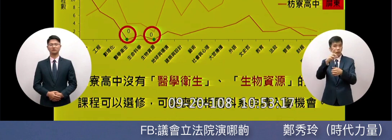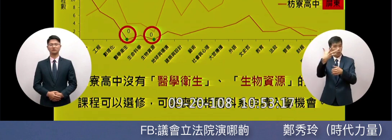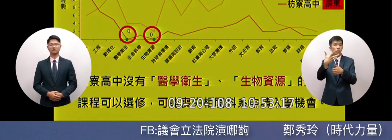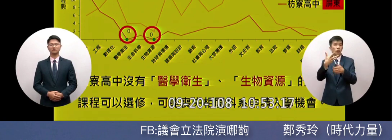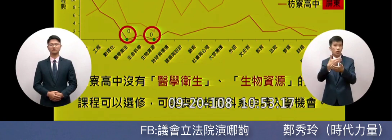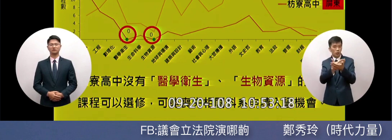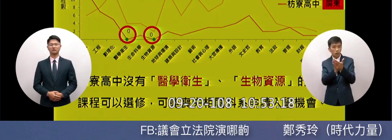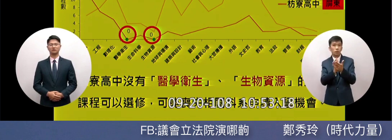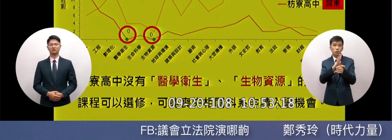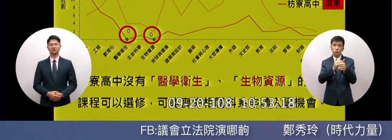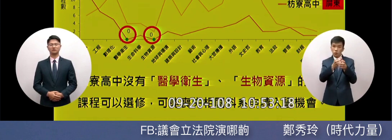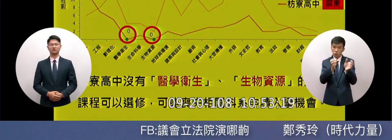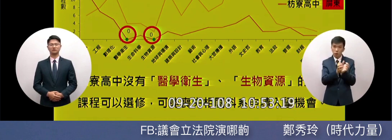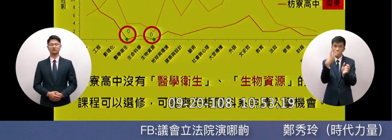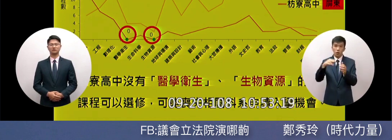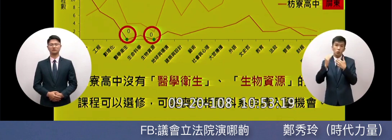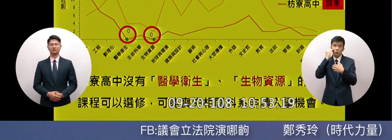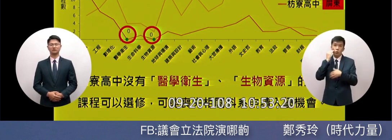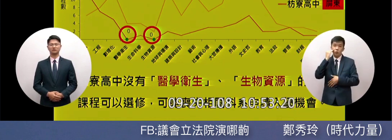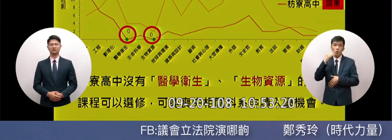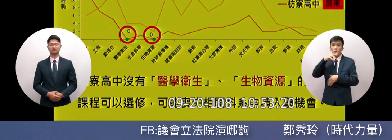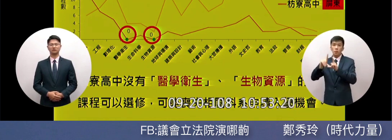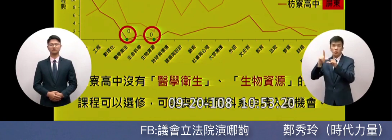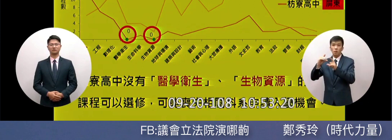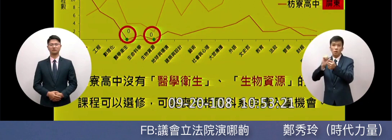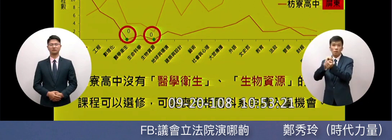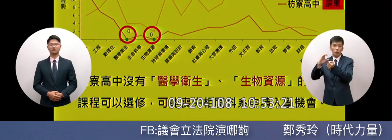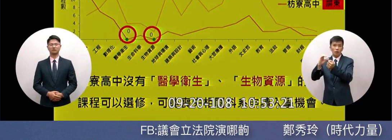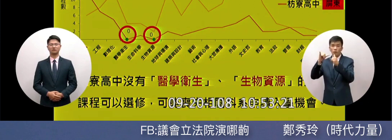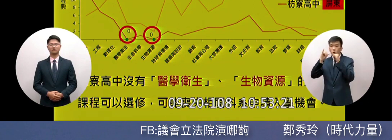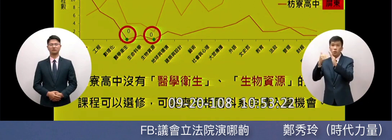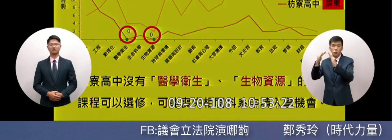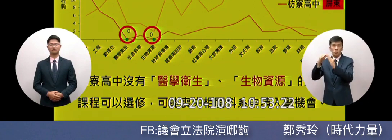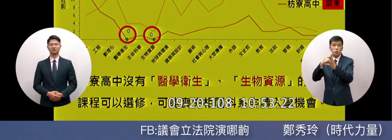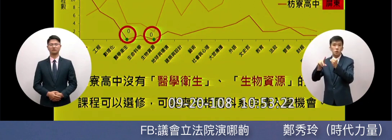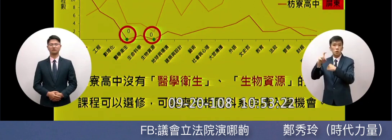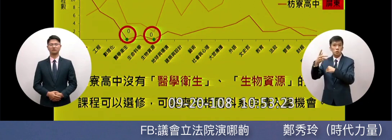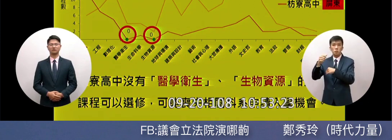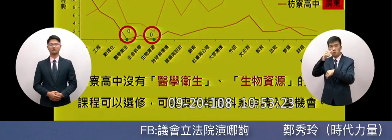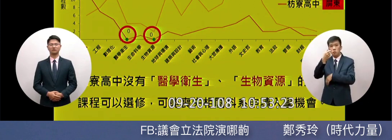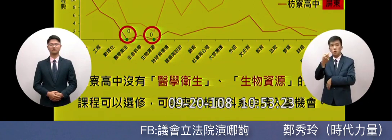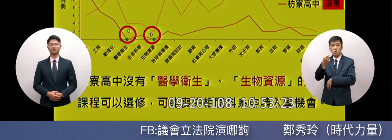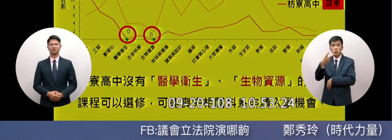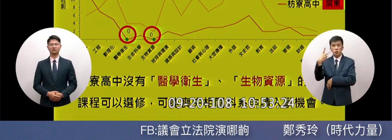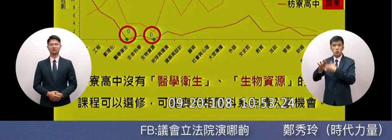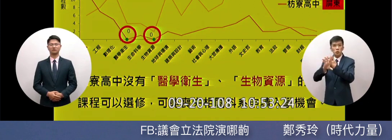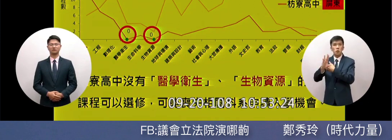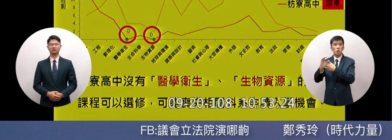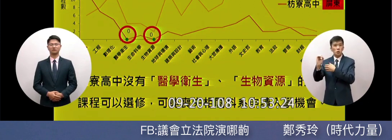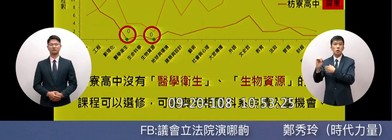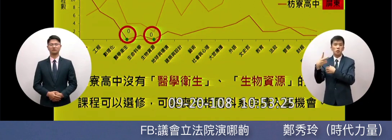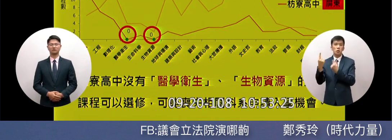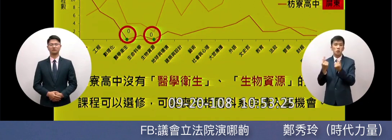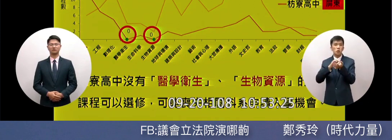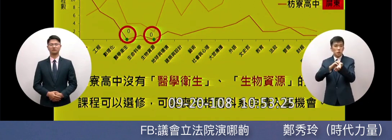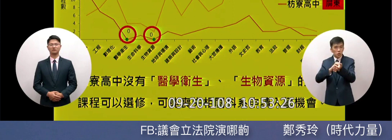寮只有23个选修的课程然后它甚至我们看框起来是零的，它没有医学卫生跟生物